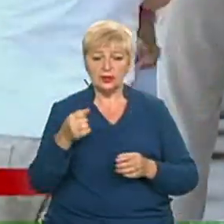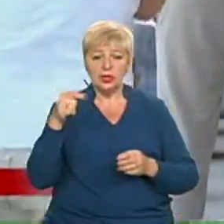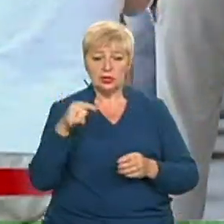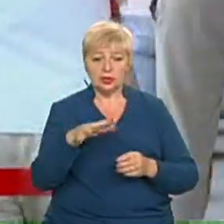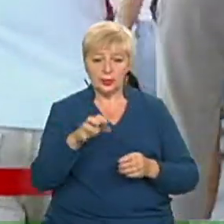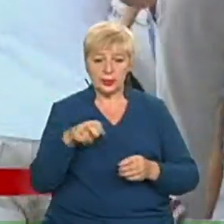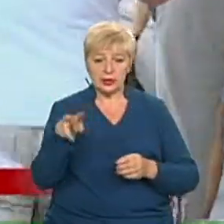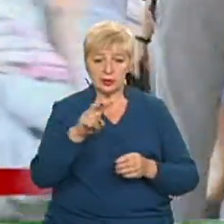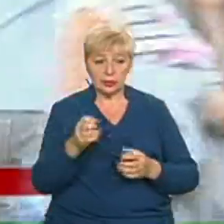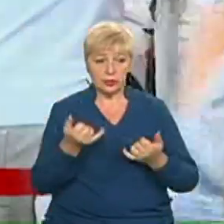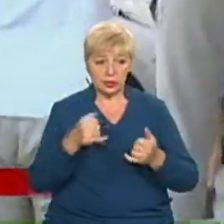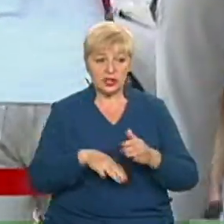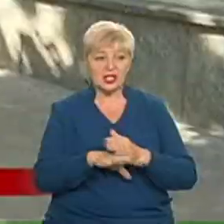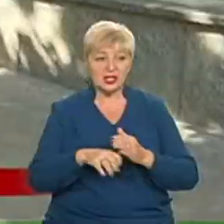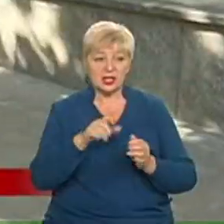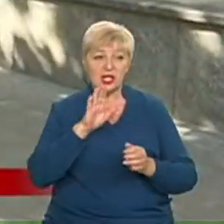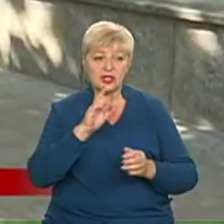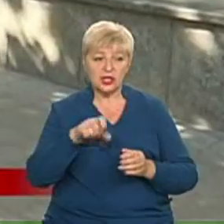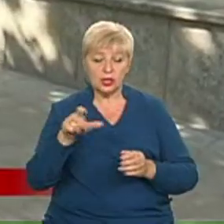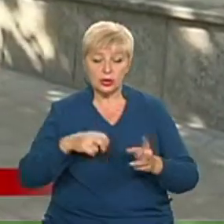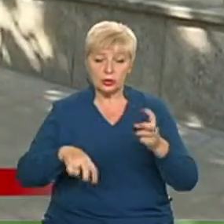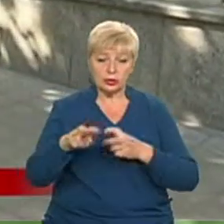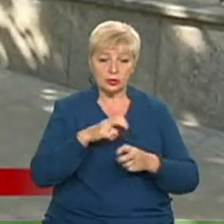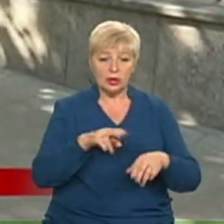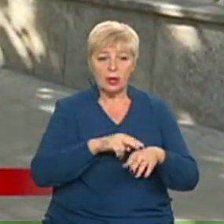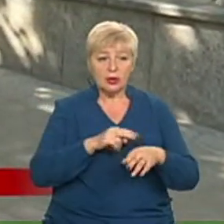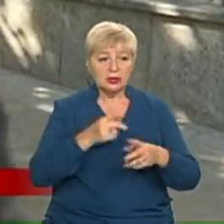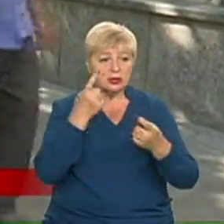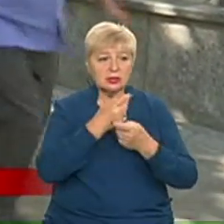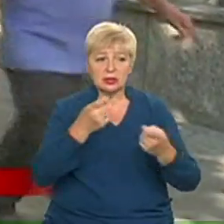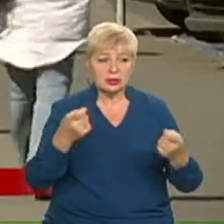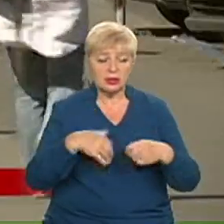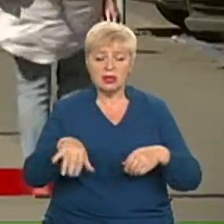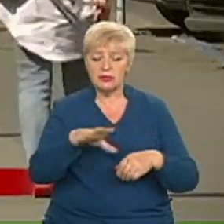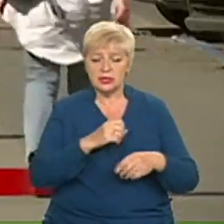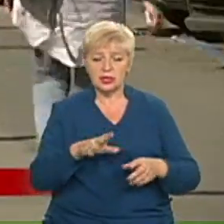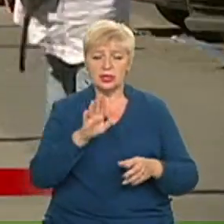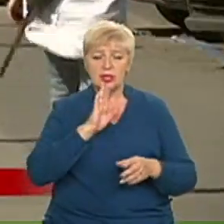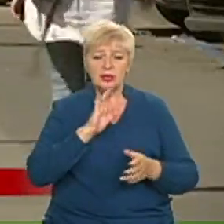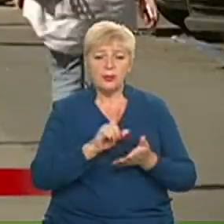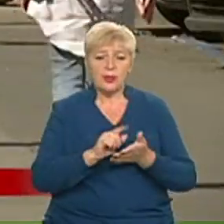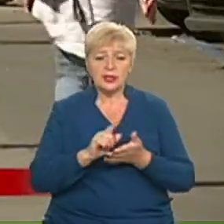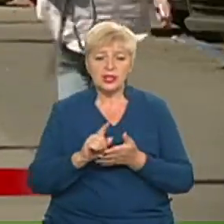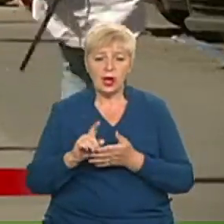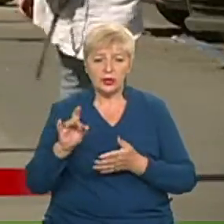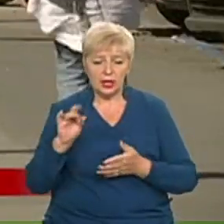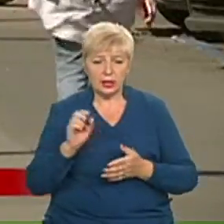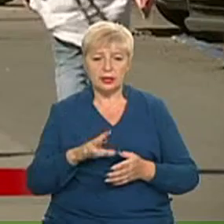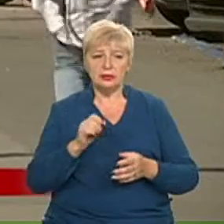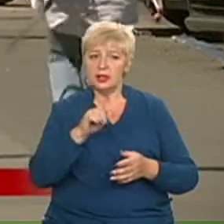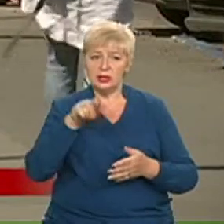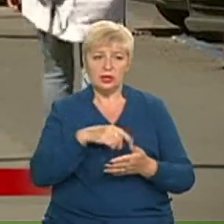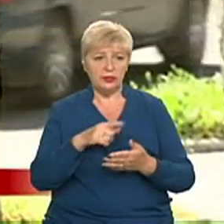Зараз крадіїв розшукують. Поліція закликає всіх, а особливо пенсіонерів, бути пильними і не довіряти